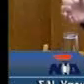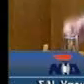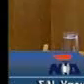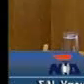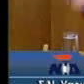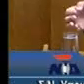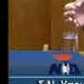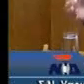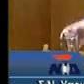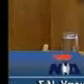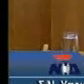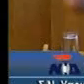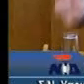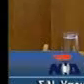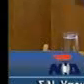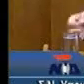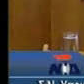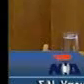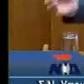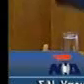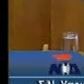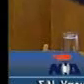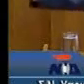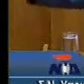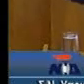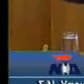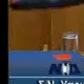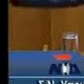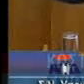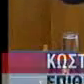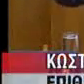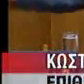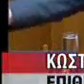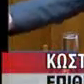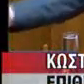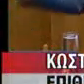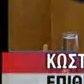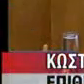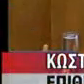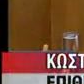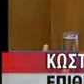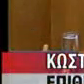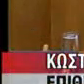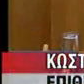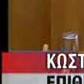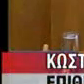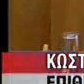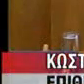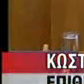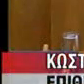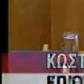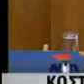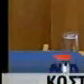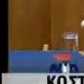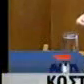σε ποιο βαθμό, σε ποιο ποσοστό, για πόσα δισεκατομμύρια ευρώ είναι διατεθειμένο το κράτος, η κυβέρνηση δικιά σας, για το κράτος το ελληνικό να πει